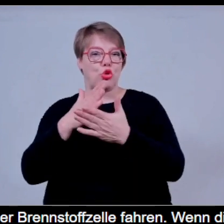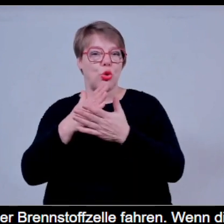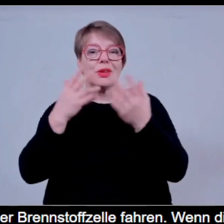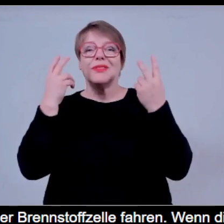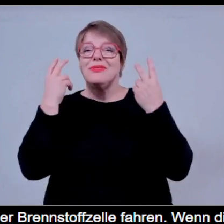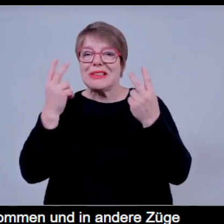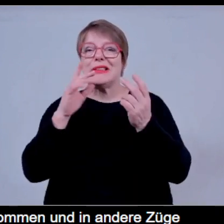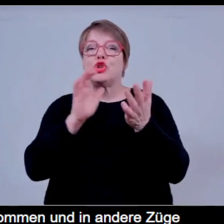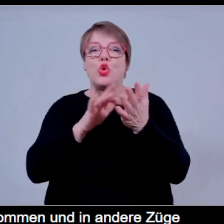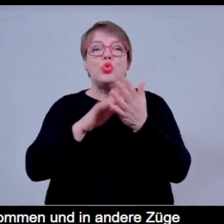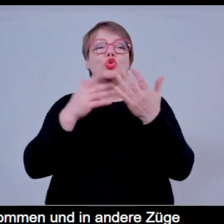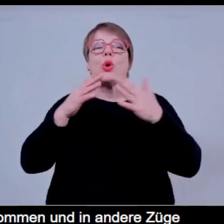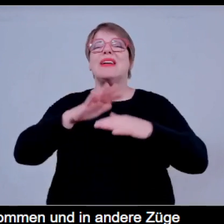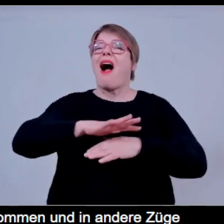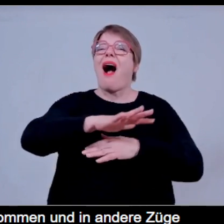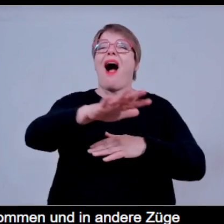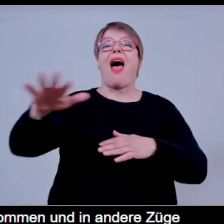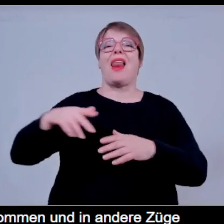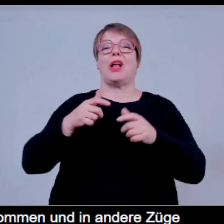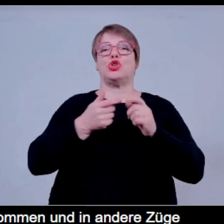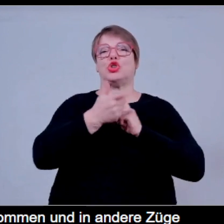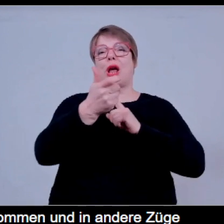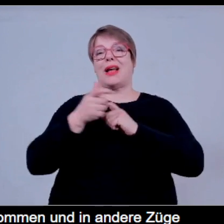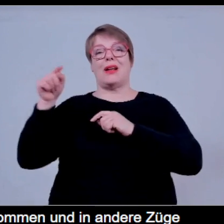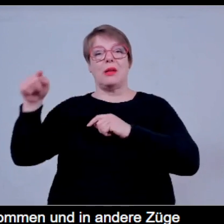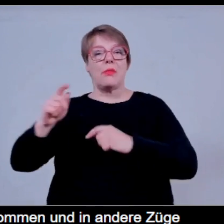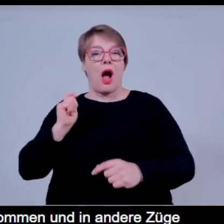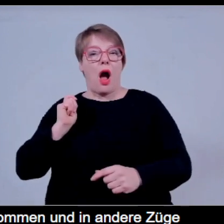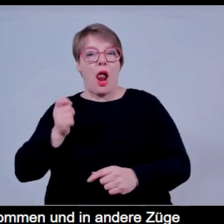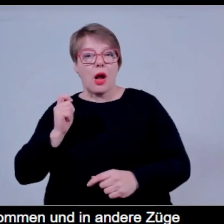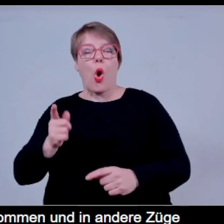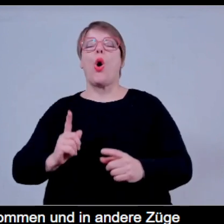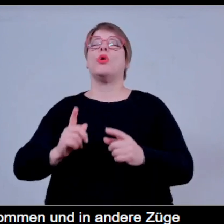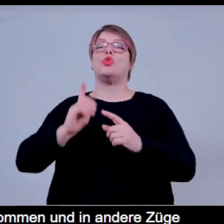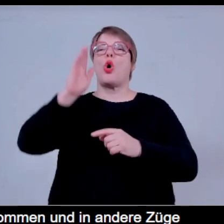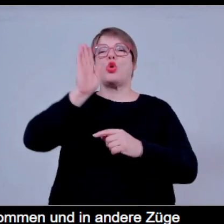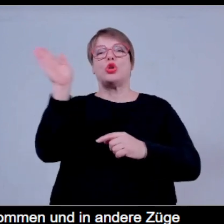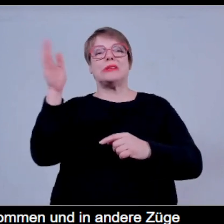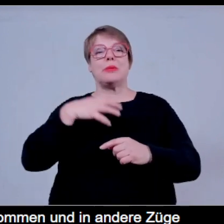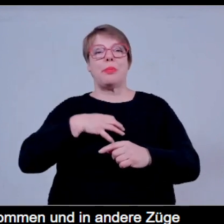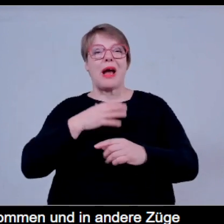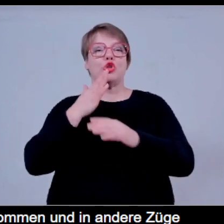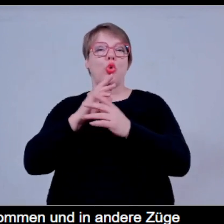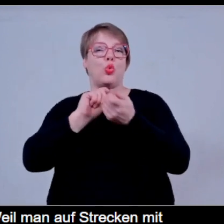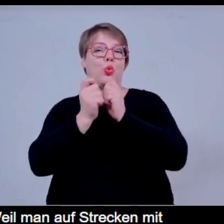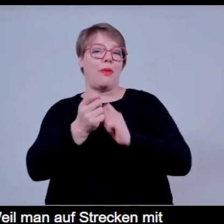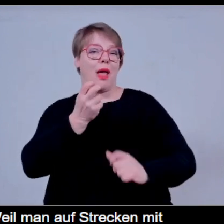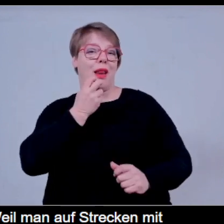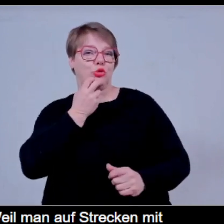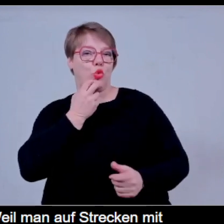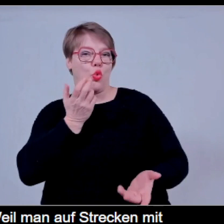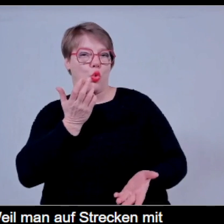Region sehr daran interessiert, dass wir da entsprechend vorankommen. Darum steigen wir in diese Ausschreibung entsprechend auch mit ein.